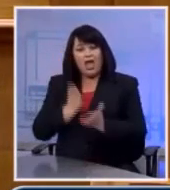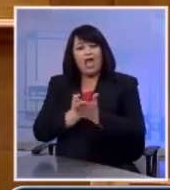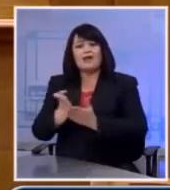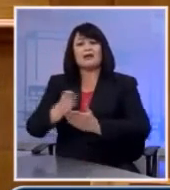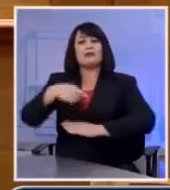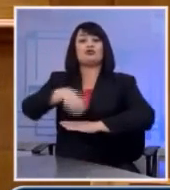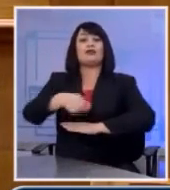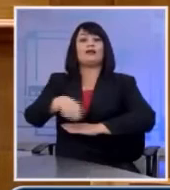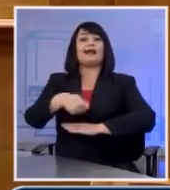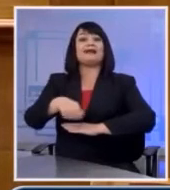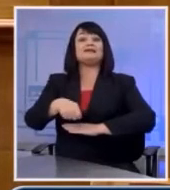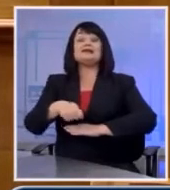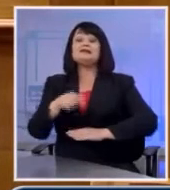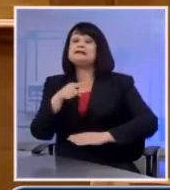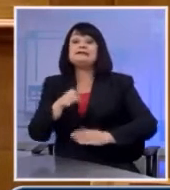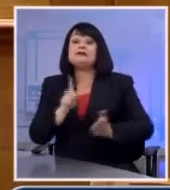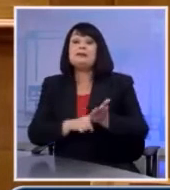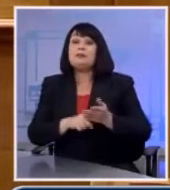στο ύψος της απέτησης,